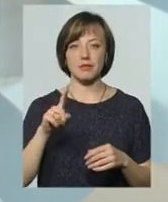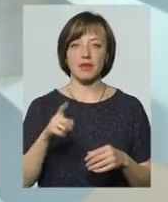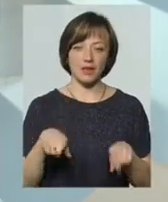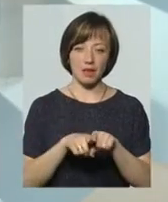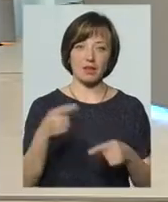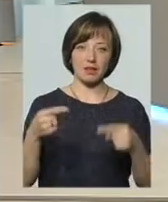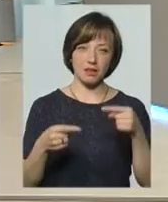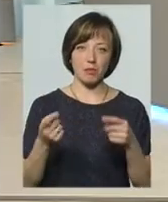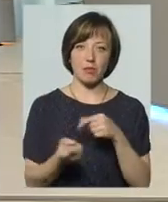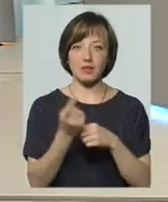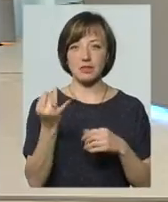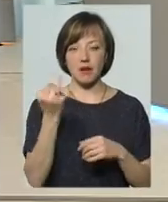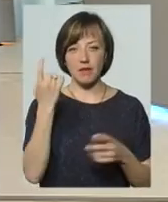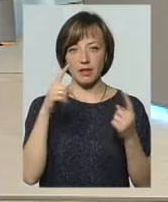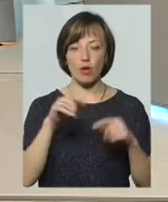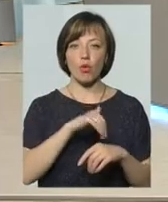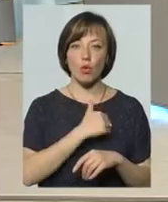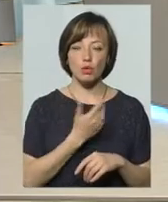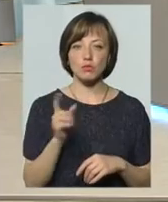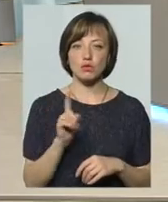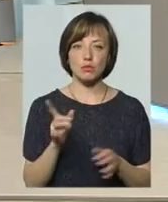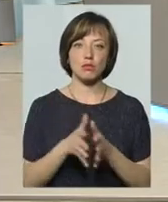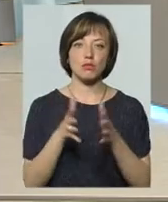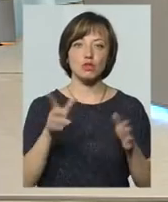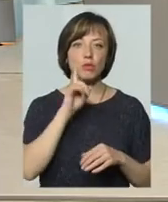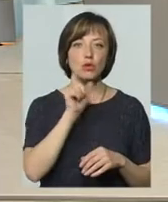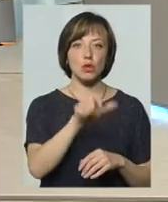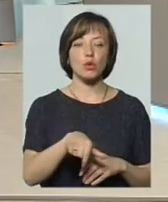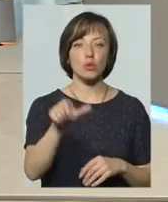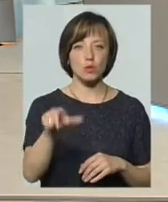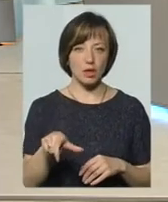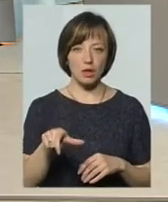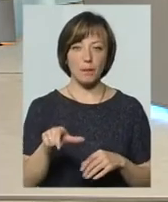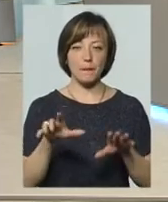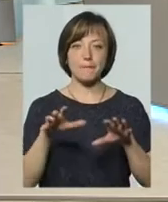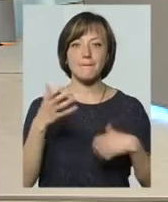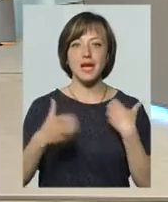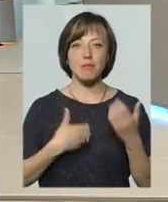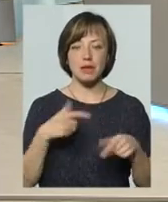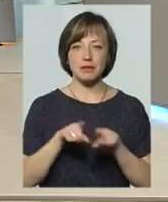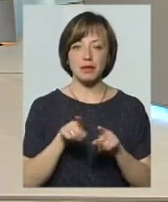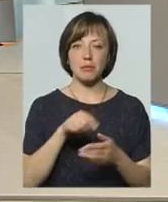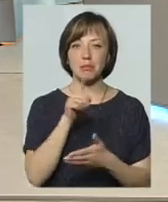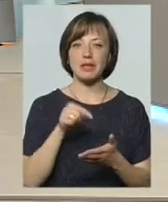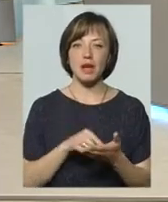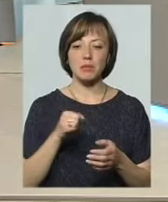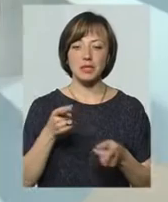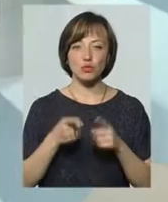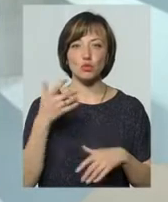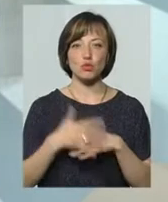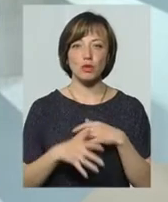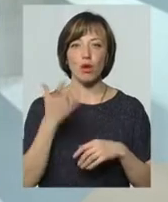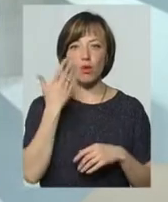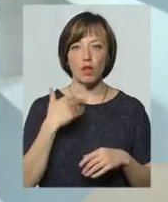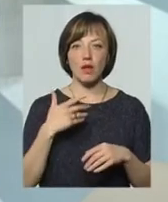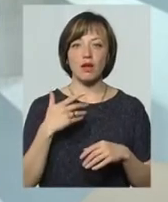дискусії народжуються якісь цікаві ідеї. Ми дуже хочемо, щоб більше молодих людей переймалися такими глобальними питаннями і дійсно розуміли, що коли